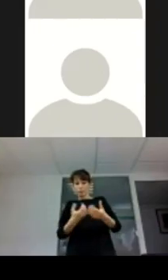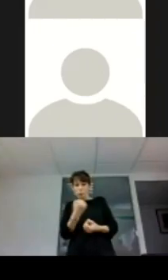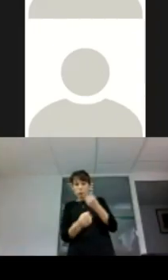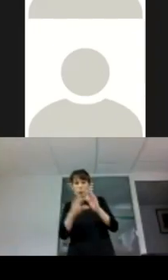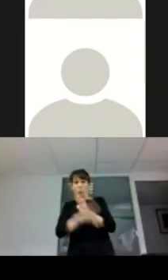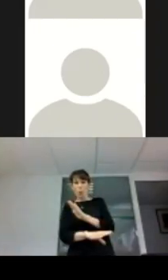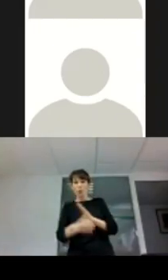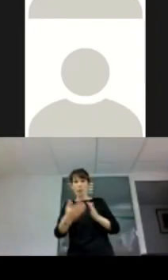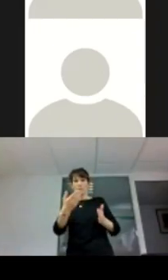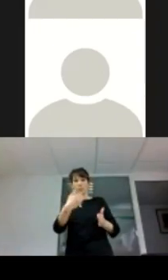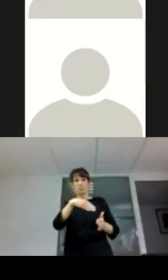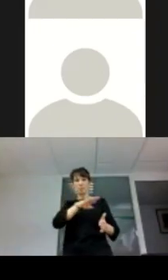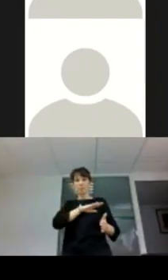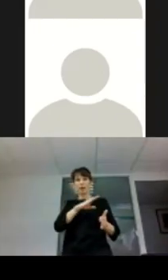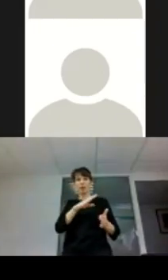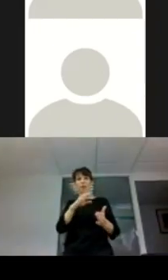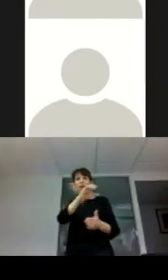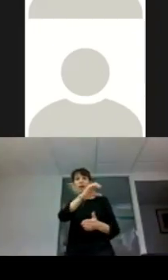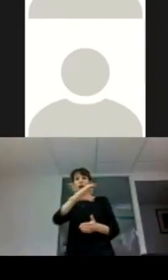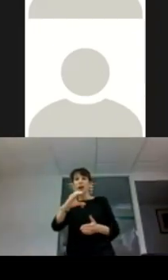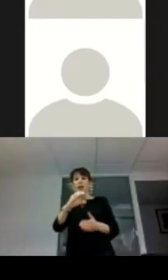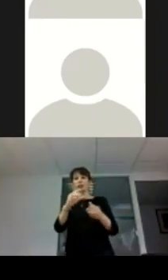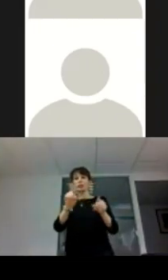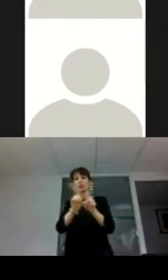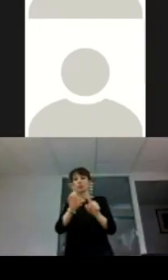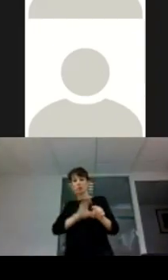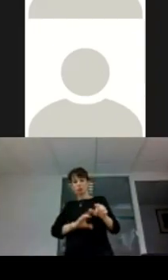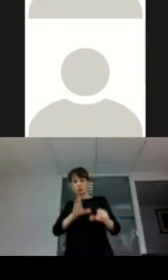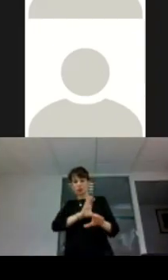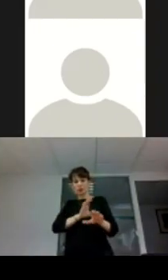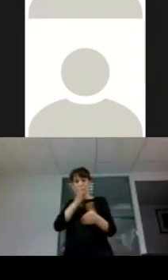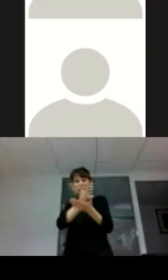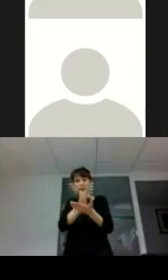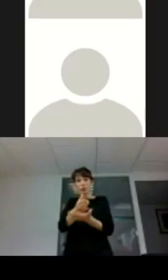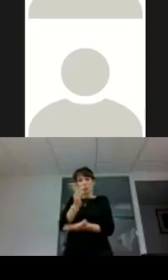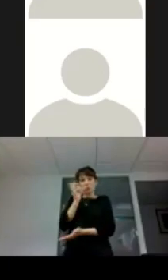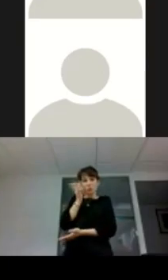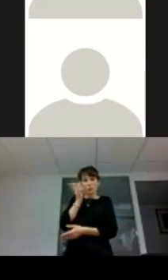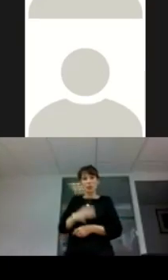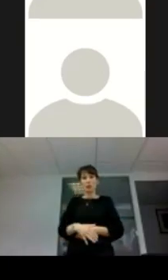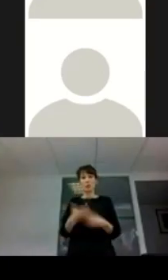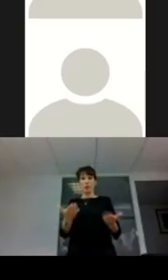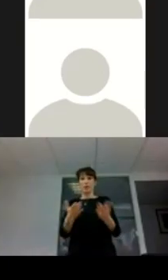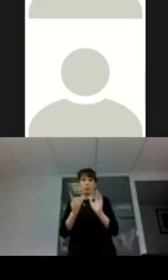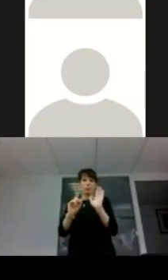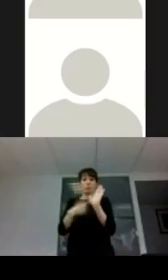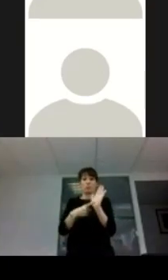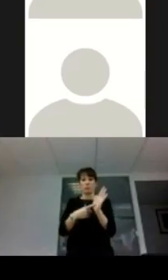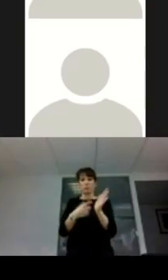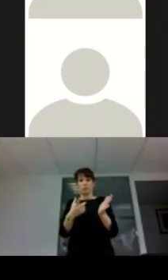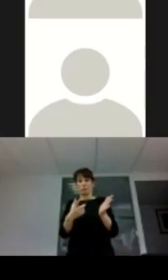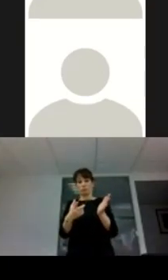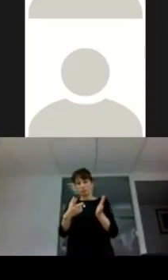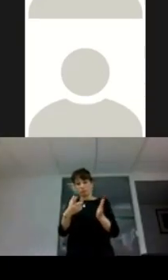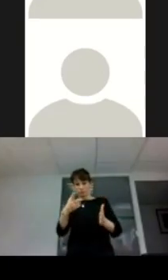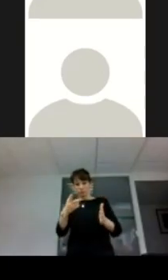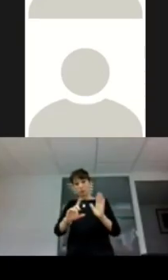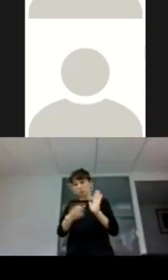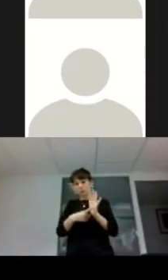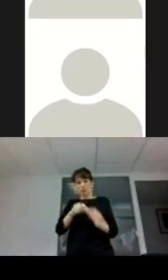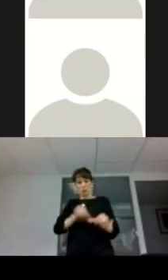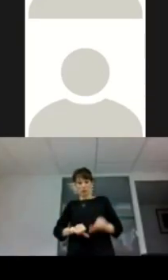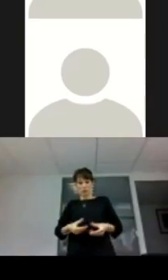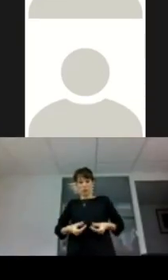maintenant, aujourd'hui, avec ces méthodes mini-invasives et puis cette réhabilitation améliorée. Mais parfois, en fait, ça